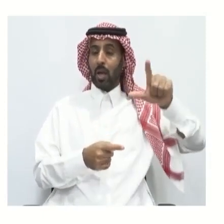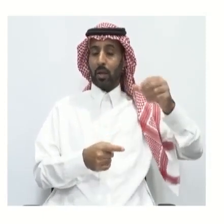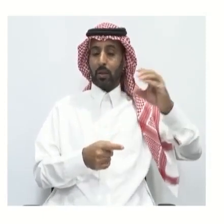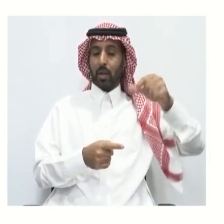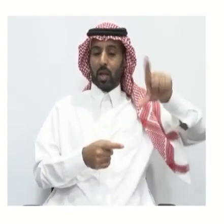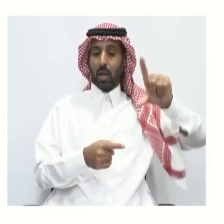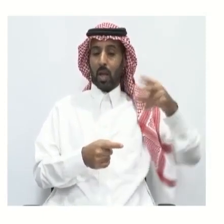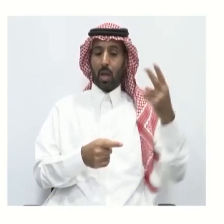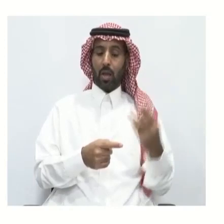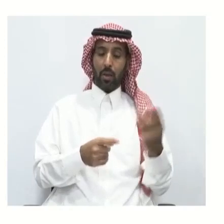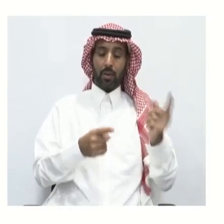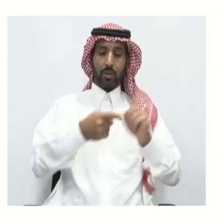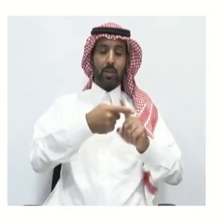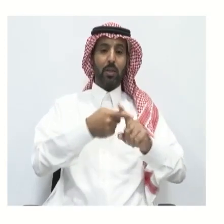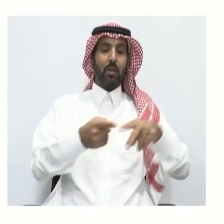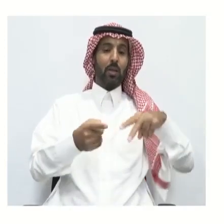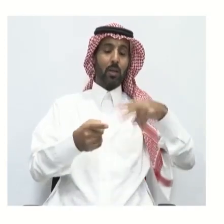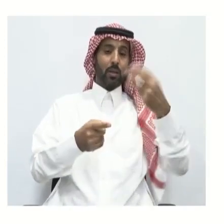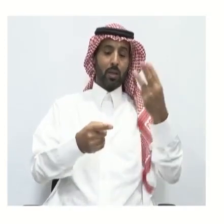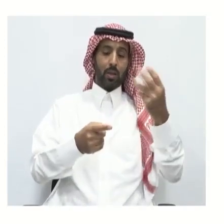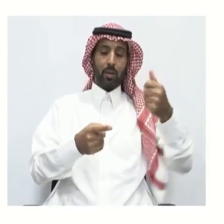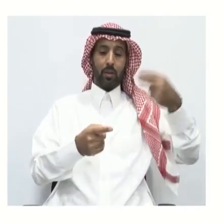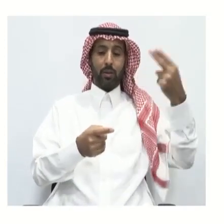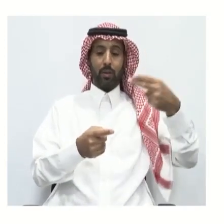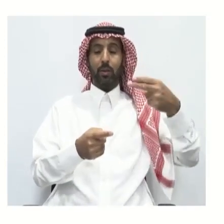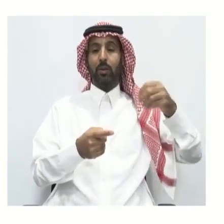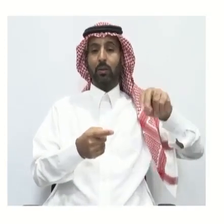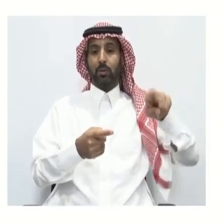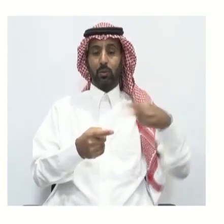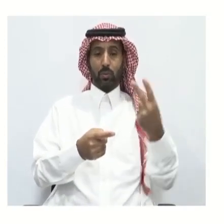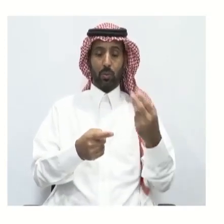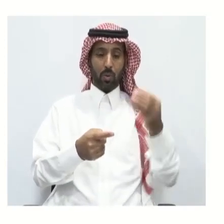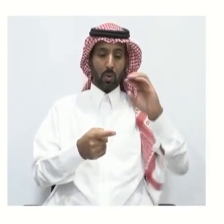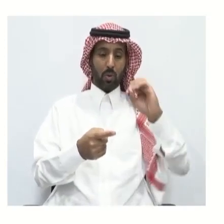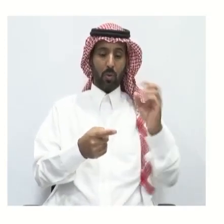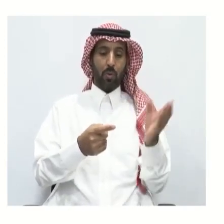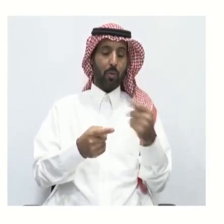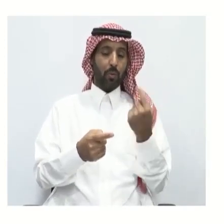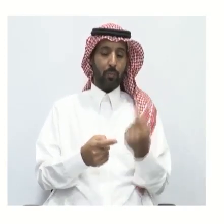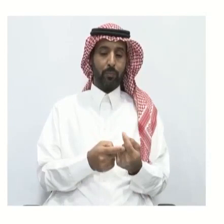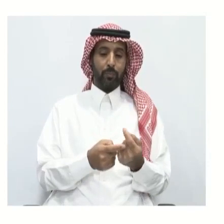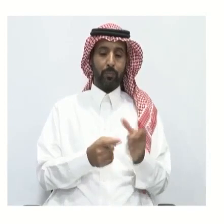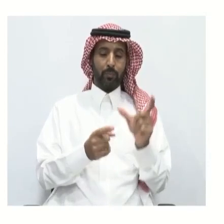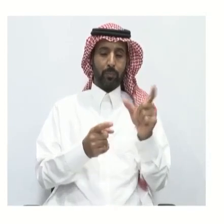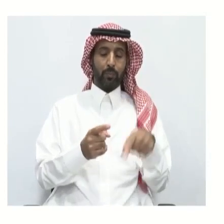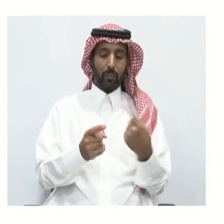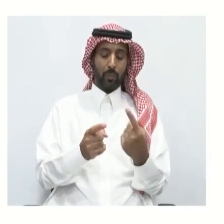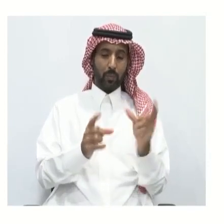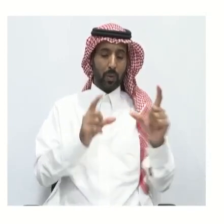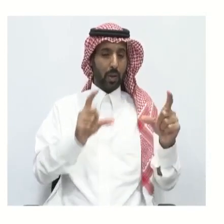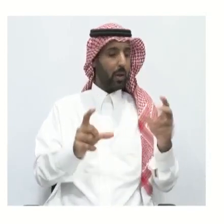النظري للكلوريد الالمنيوم اذا تفاعل قرص مضاد الحموضه على 14 جرام من